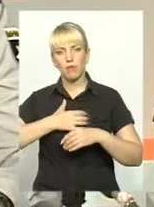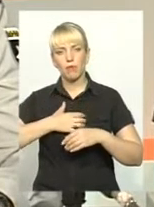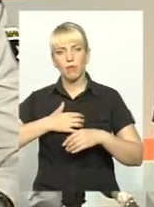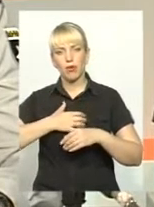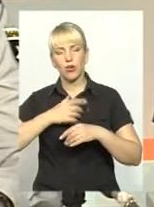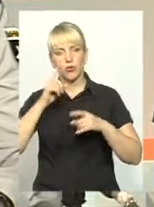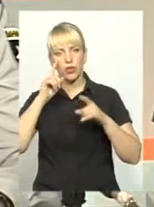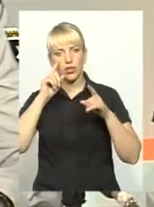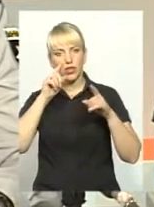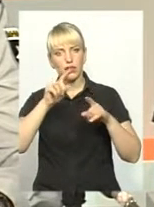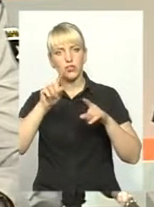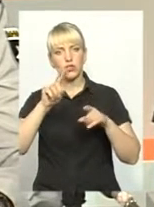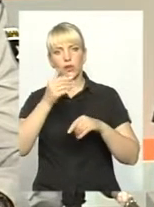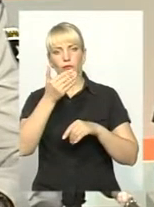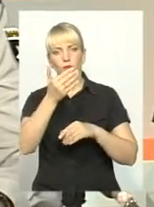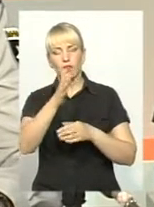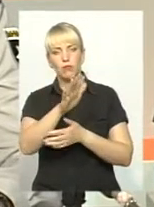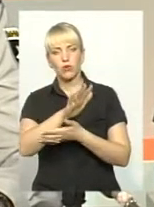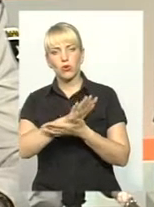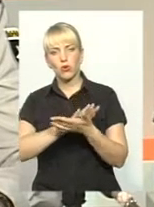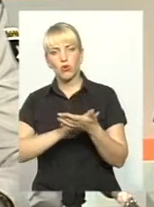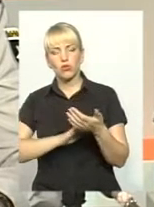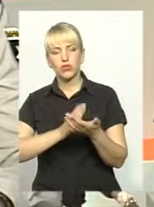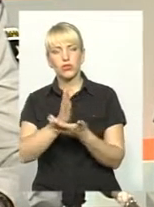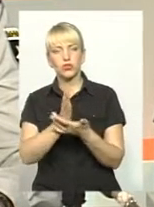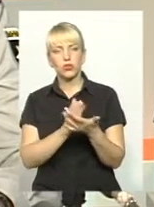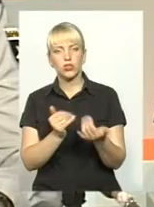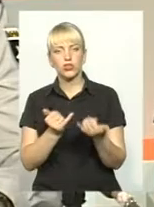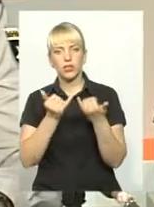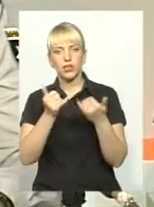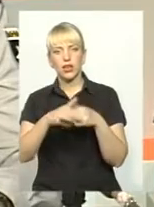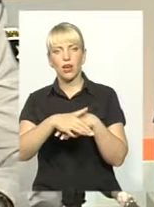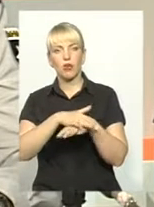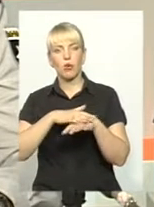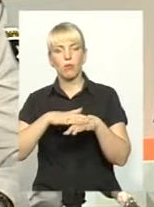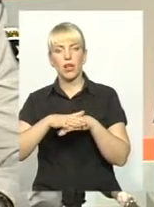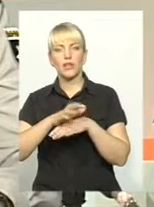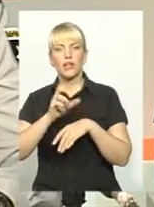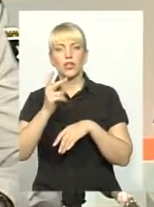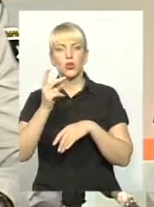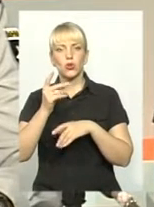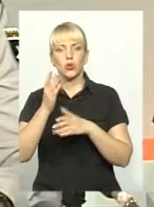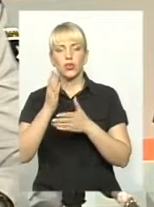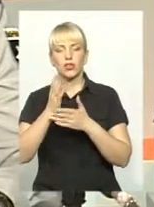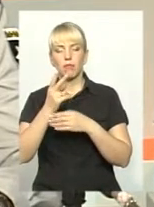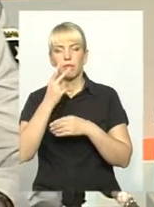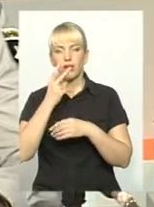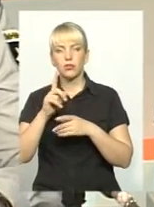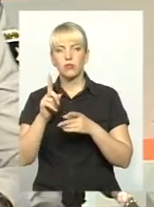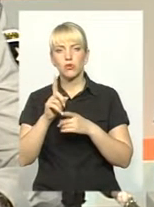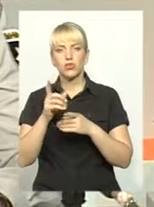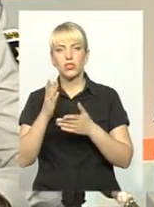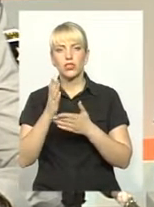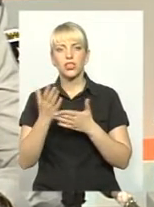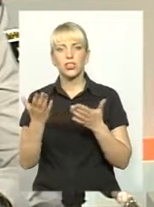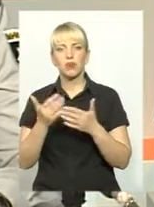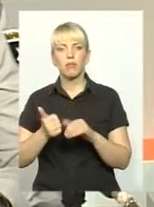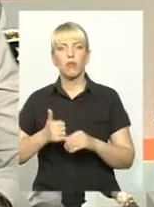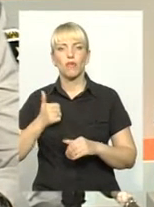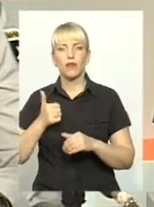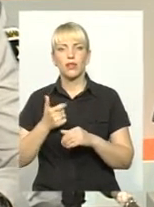те, щоб вони продовжували служити громаді. Це перше. Друге, ми бачимо, саме є сьогодні нас чим похвалитися, тому що